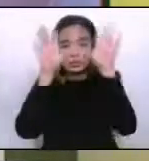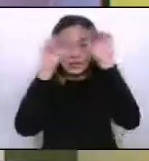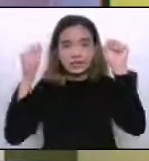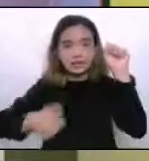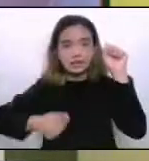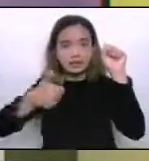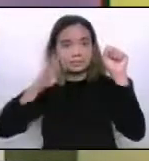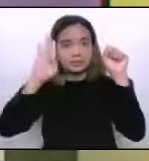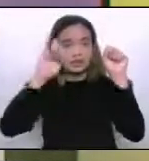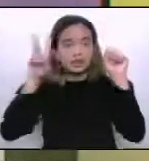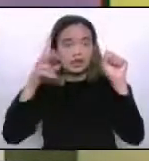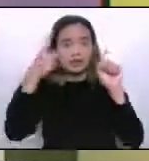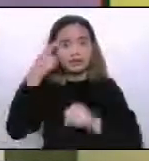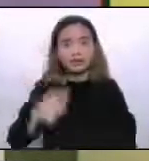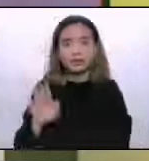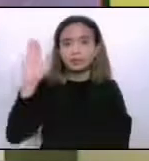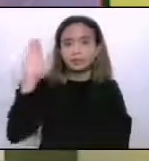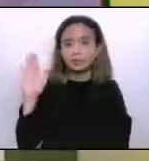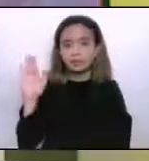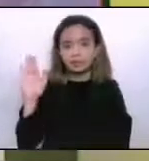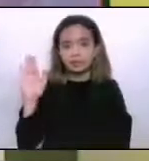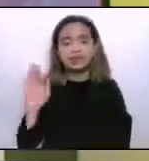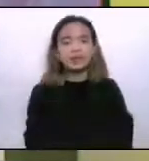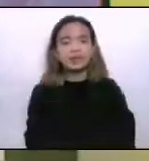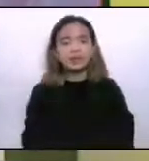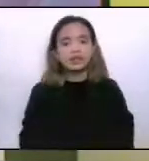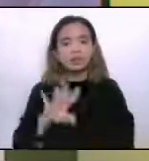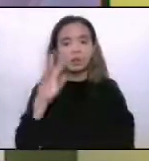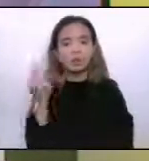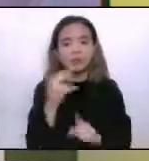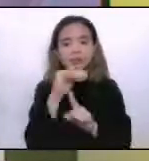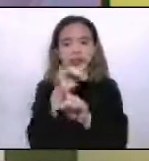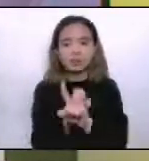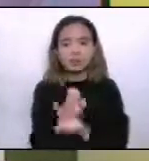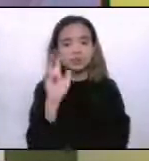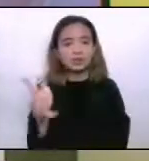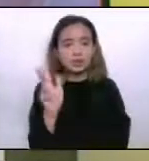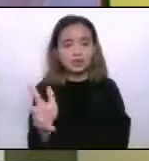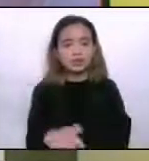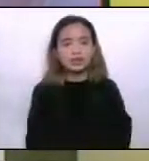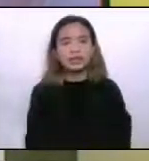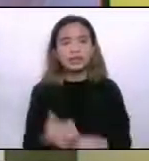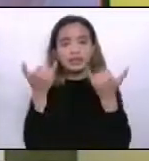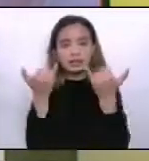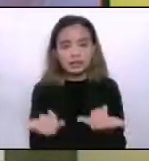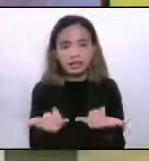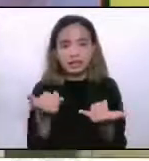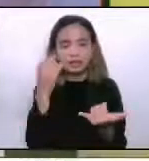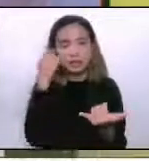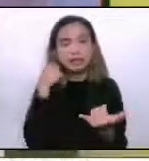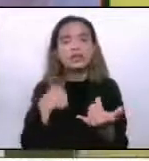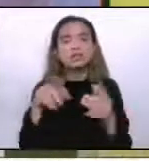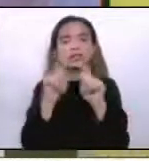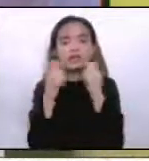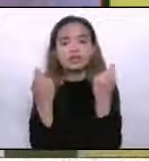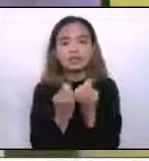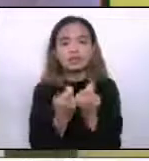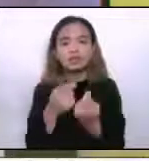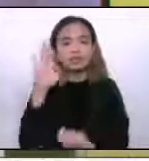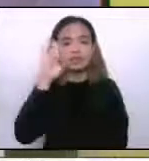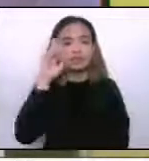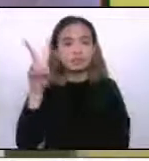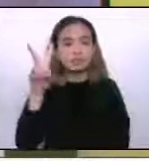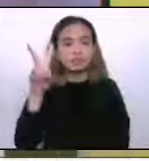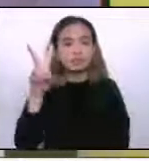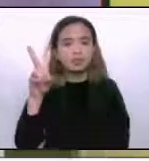sa kanyang inaugurasyon o panunumpa sa June 30. At ngayon pa lamang, naka-full swing na ang team ni President-elect BBM para